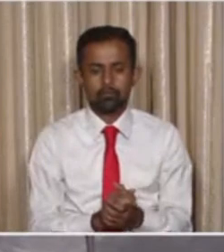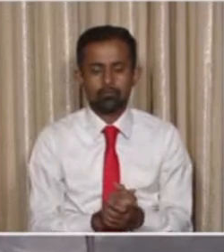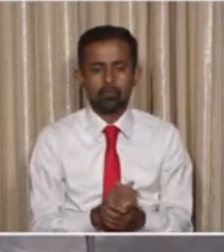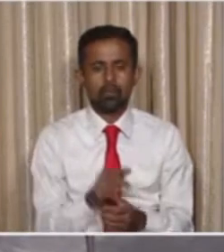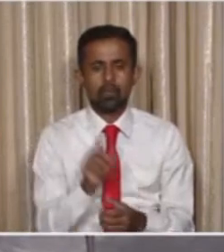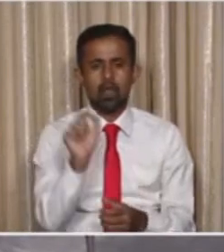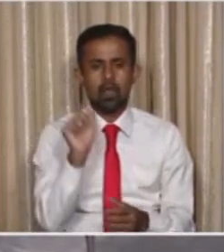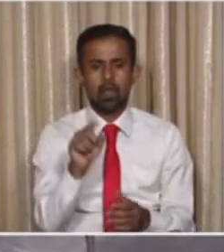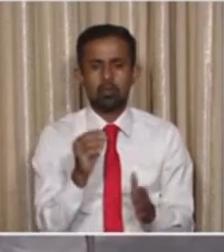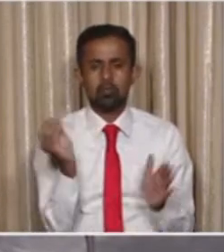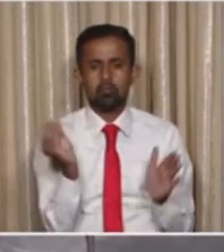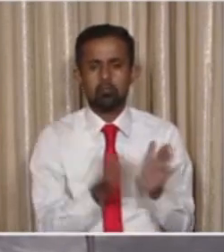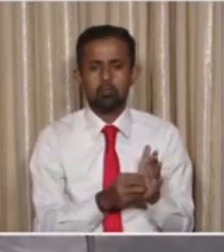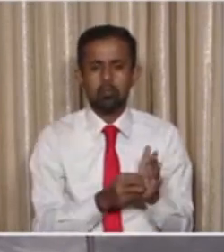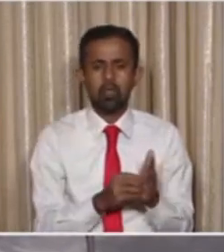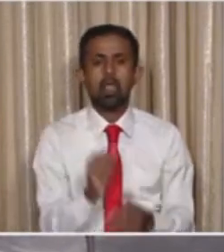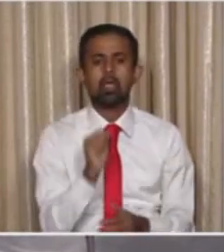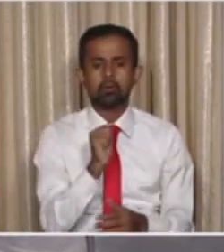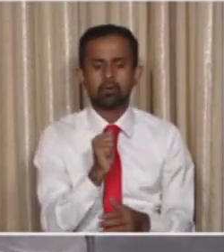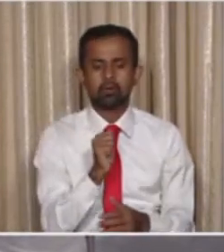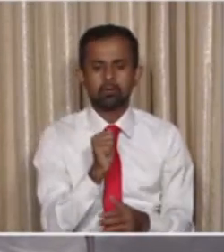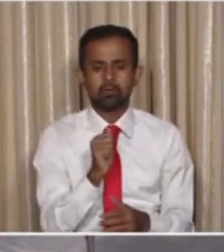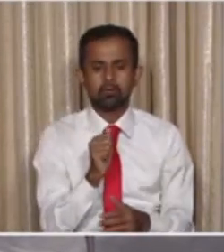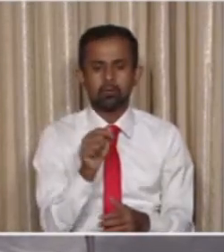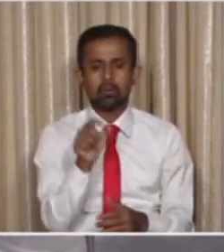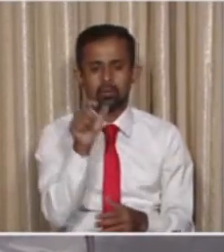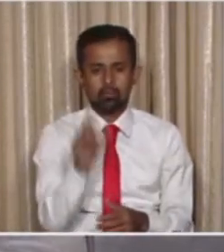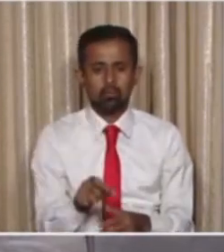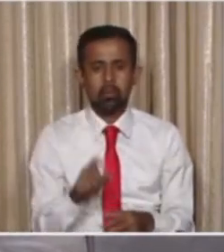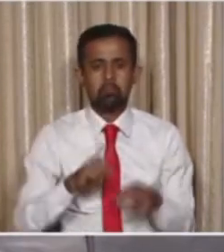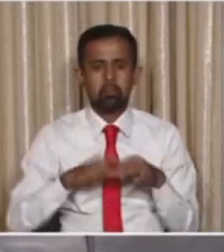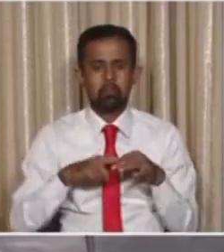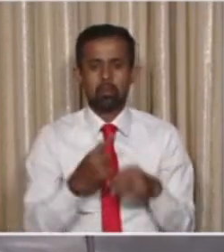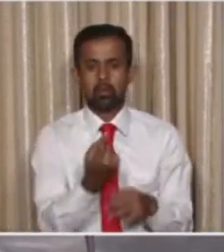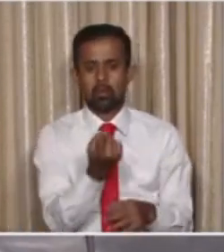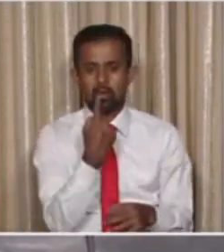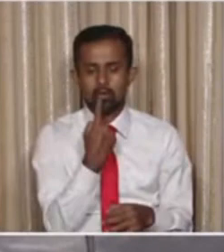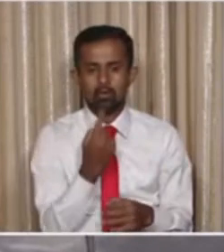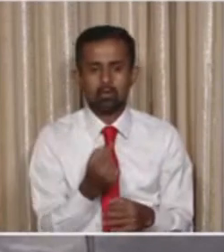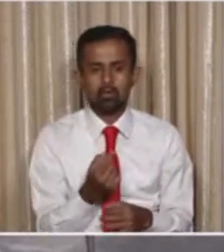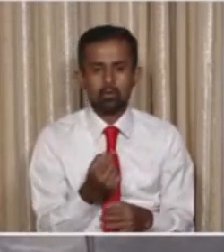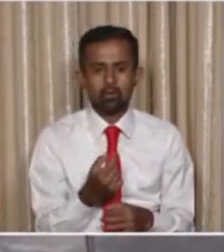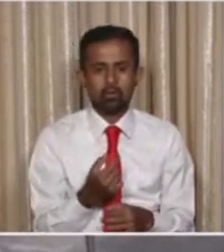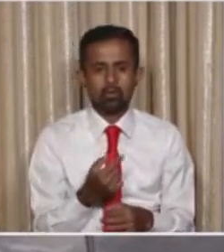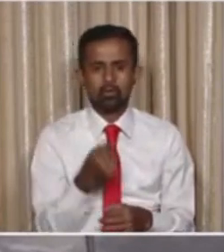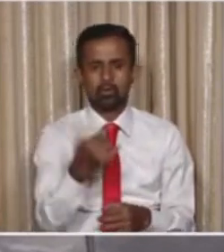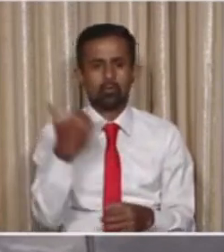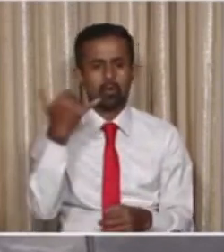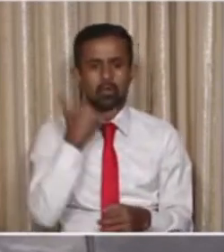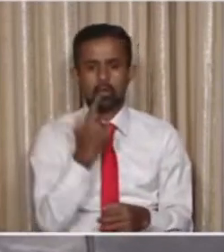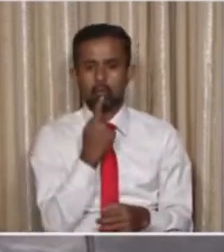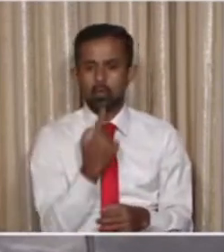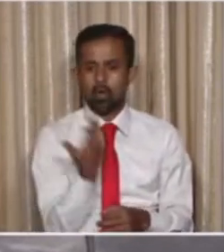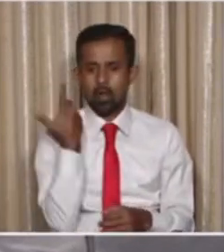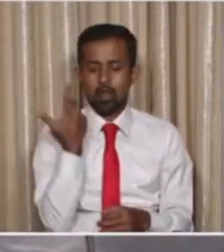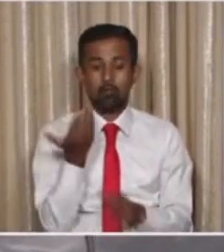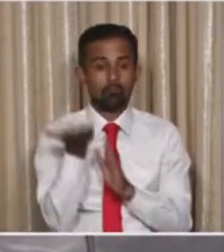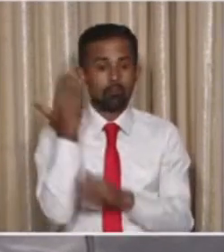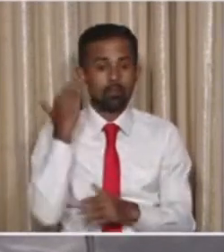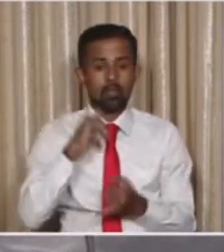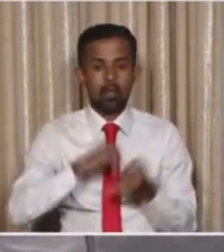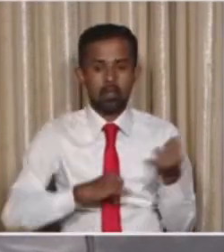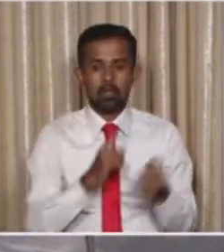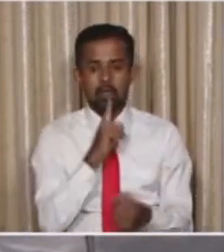issue. ඔබතුමාගේ නම මේකට ගේන්නේ මොකටද කියලා මට තේරෙන්නේ නැහැ. ඔබතුමා මට කිසිම වෙලාවක කතා කරලා නැහැ කියලා විදේශ ලේකම්තුමා